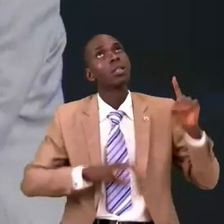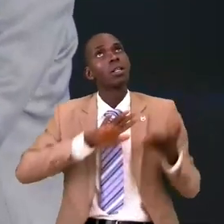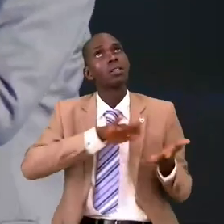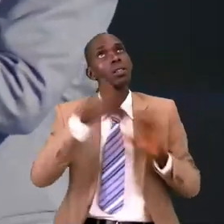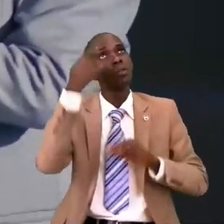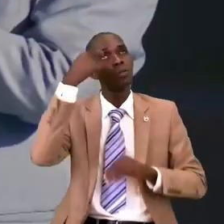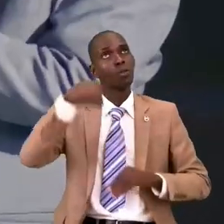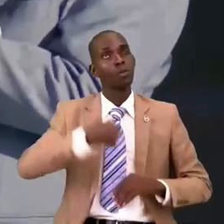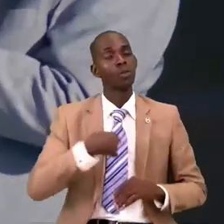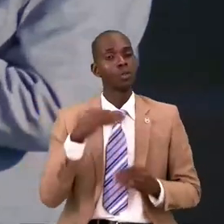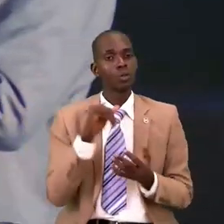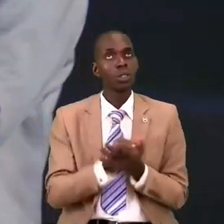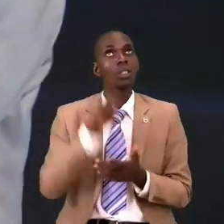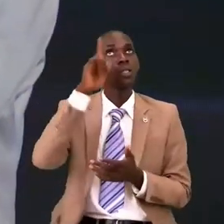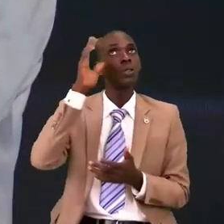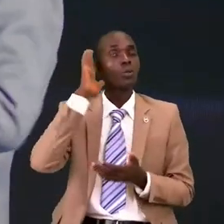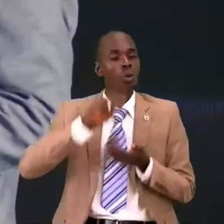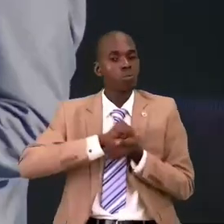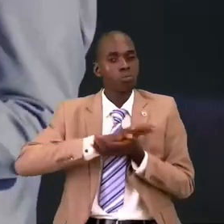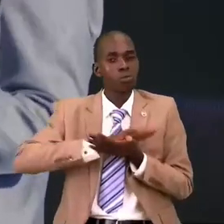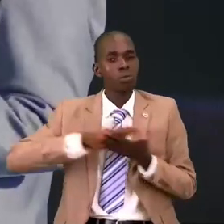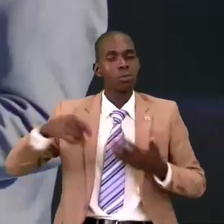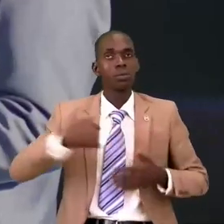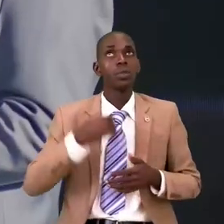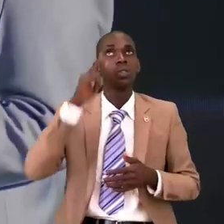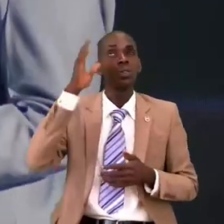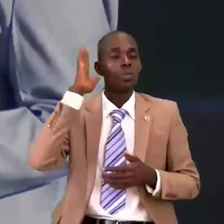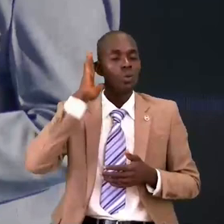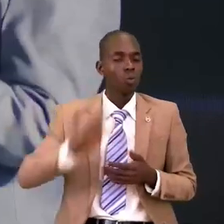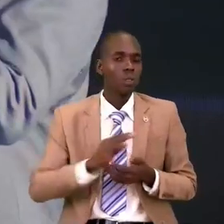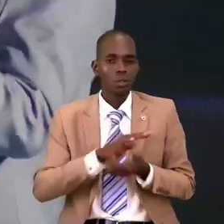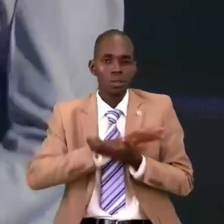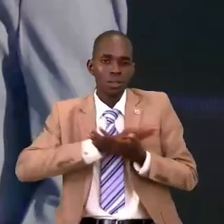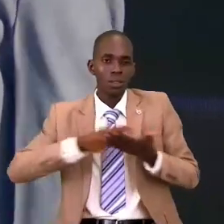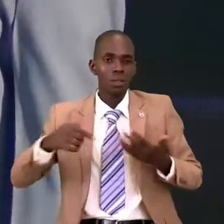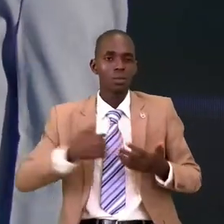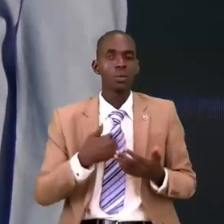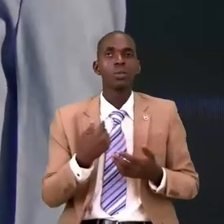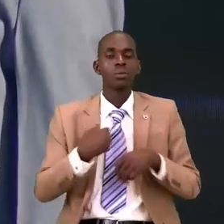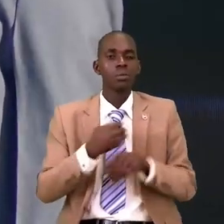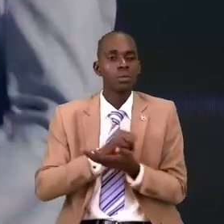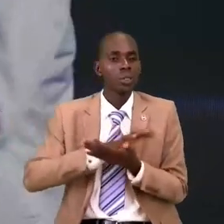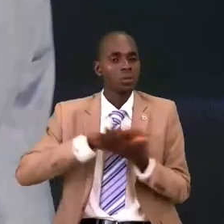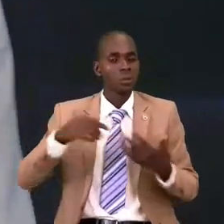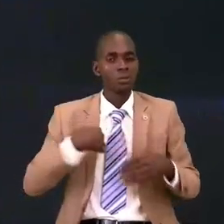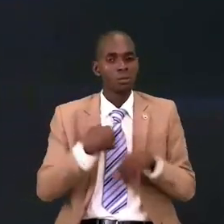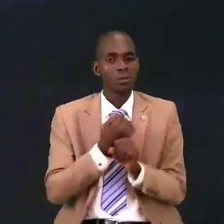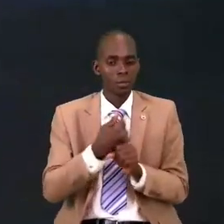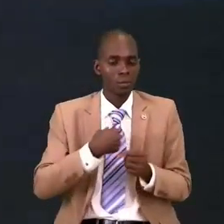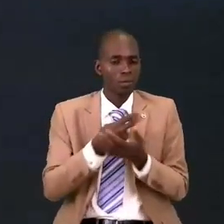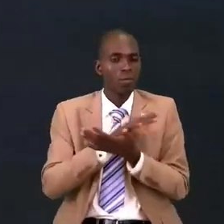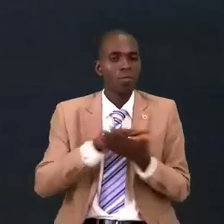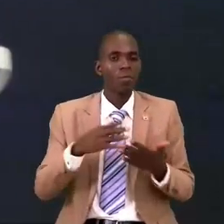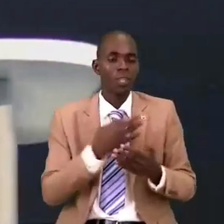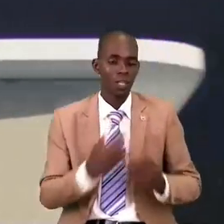de me sanctifier et de me rendre saint. Et tu mènes cette vie de sainteté. Il faut du